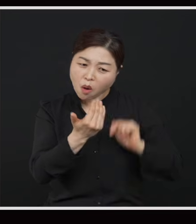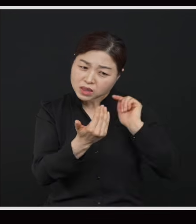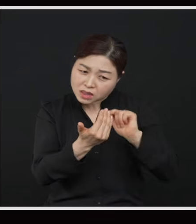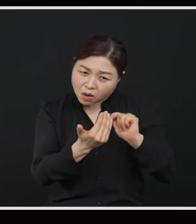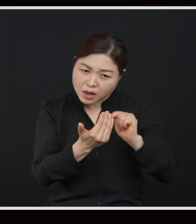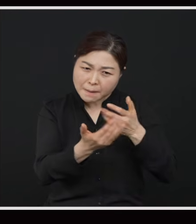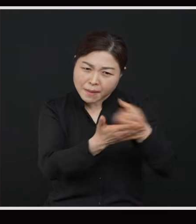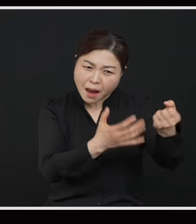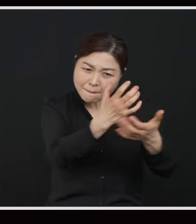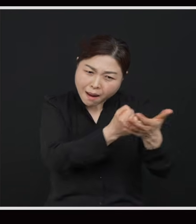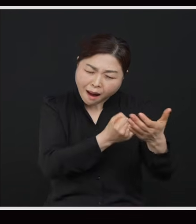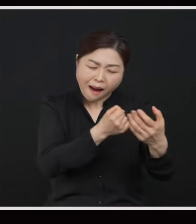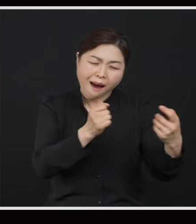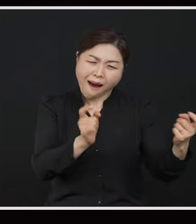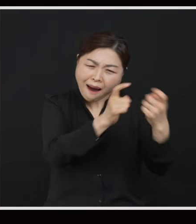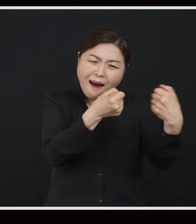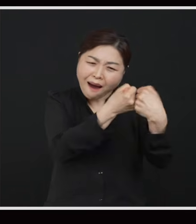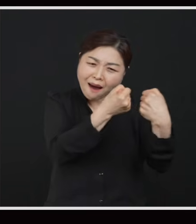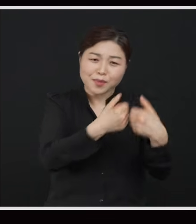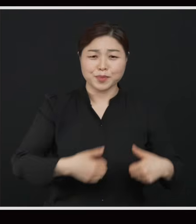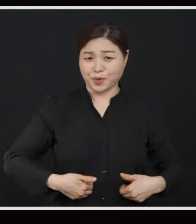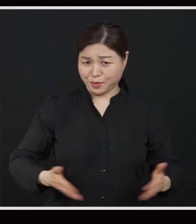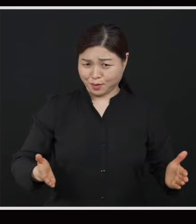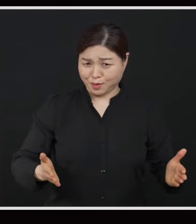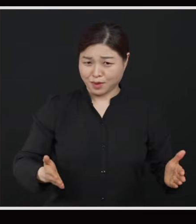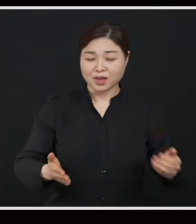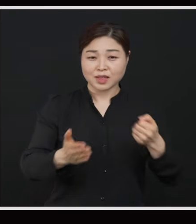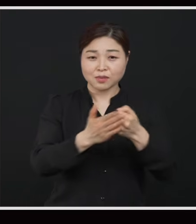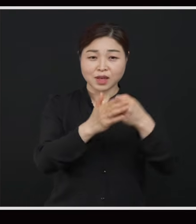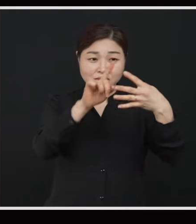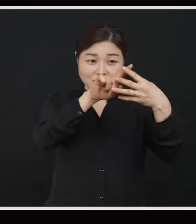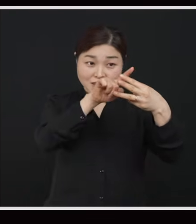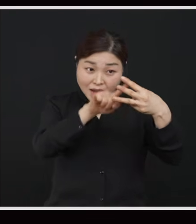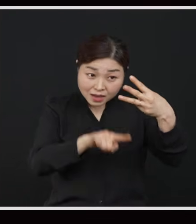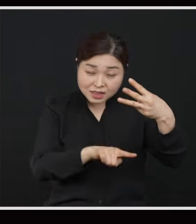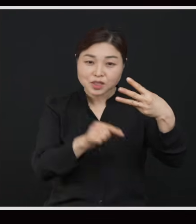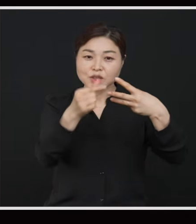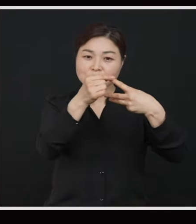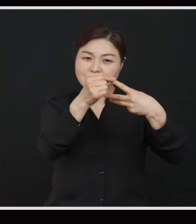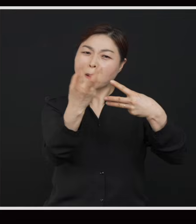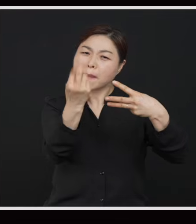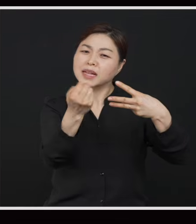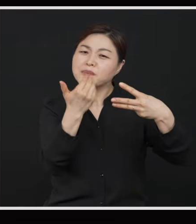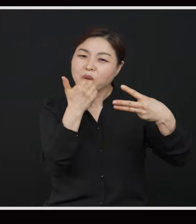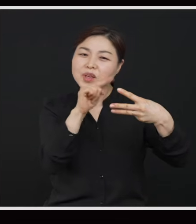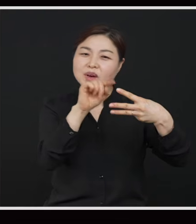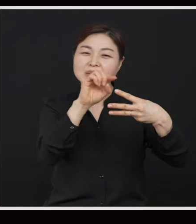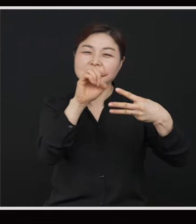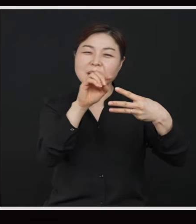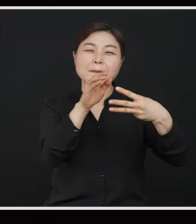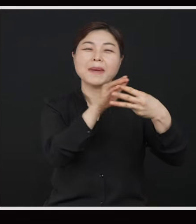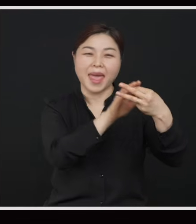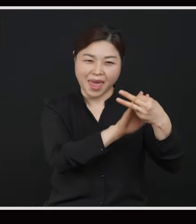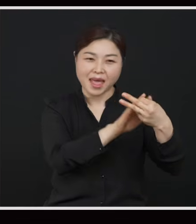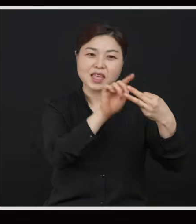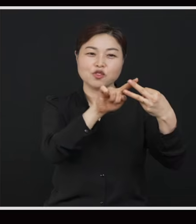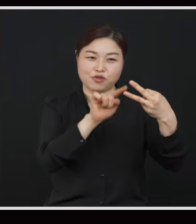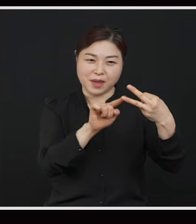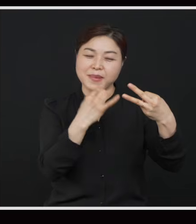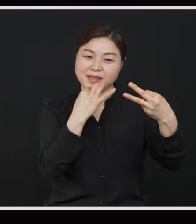해도 되는 세상이 왔죠. 그러니까 요 많이 먹고는 어떻게 좀 다시 생각을 해봐야 되는 그런 세상이